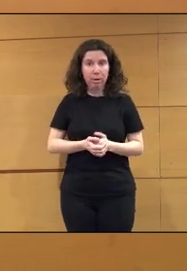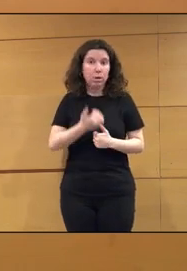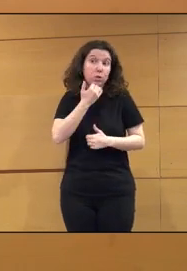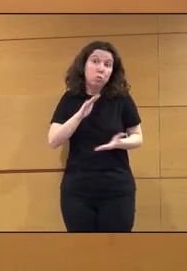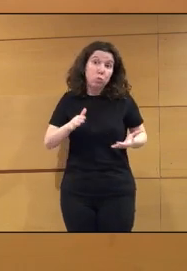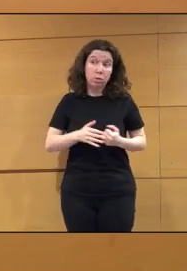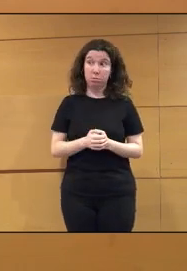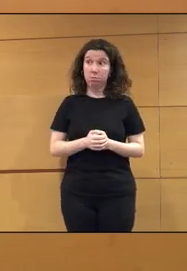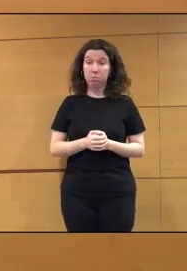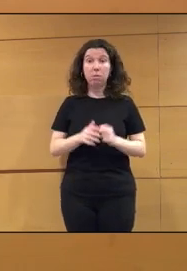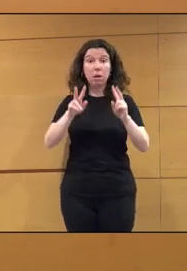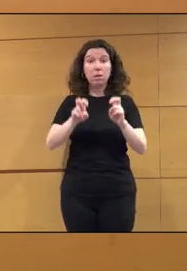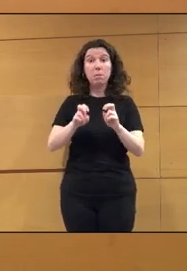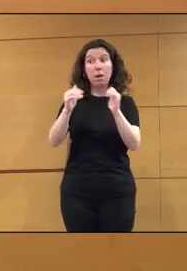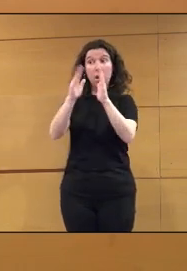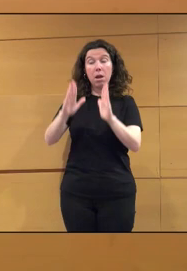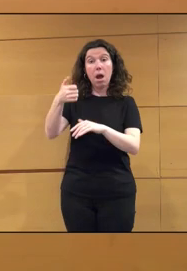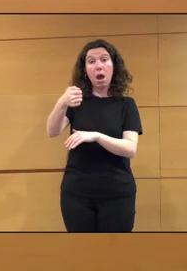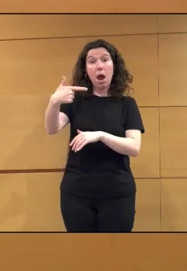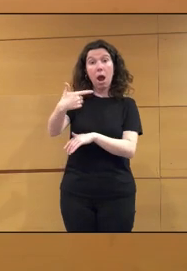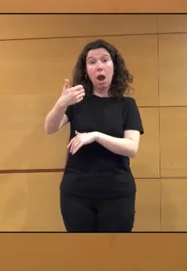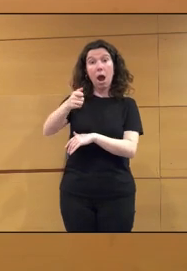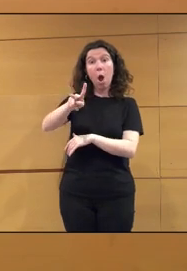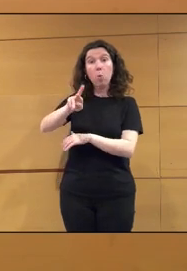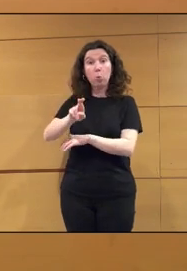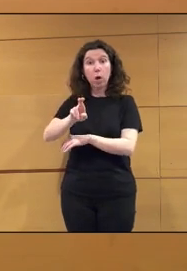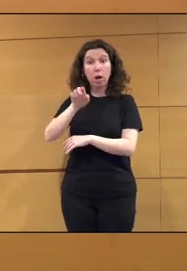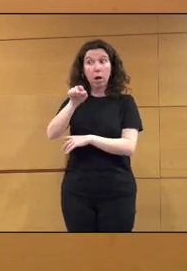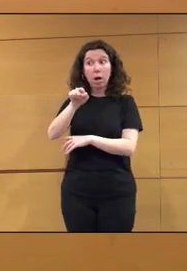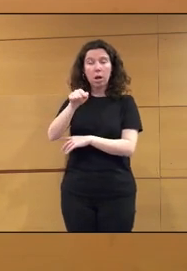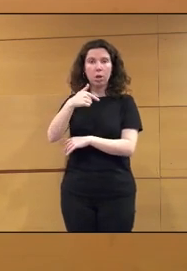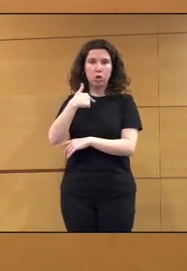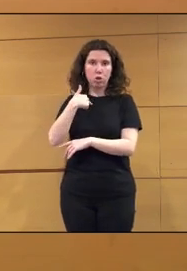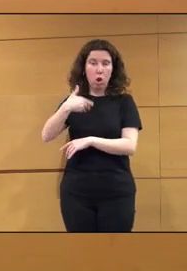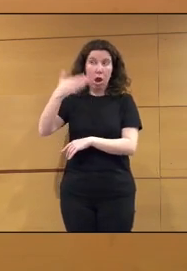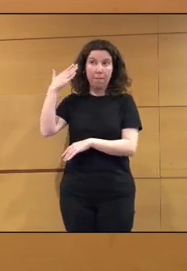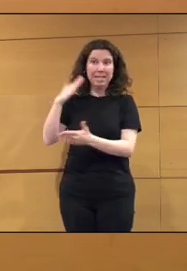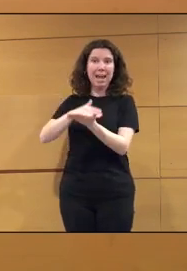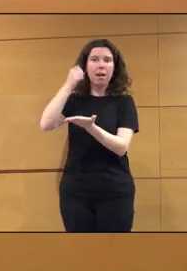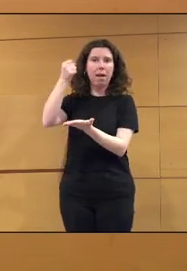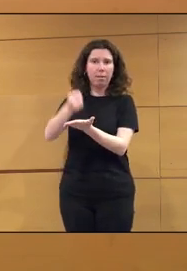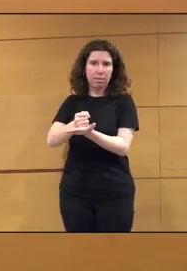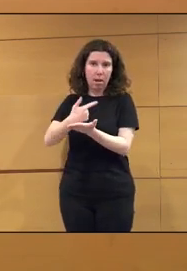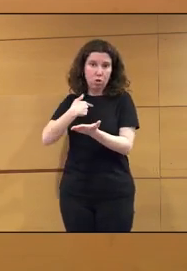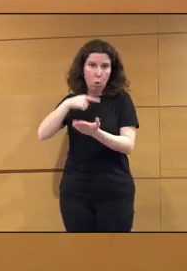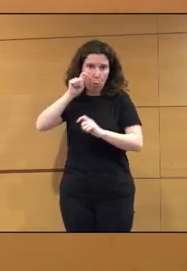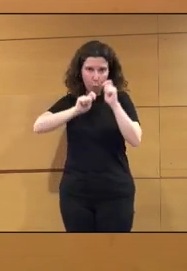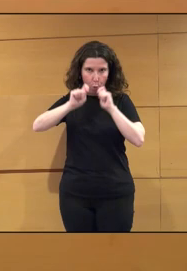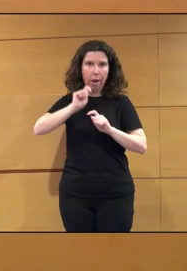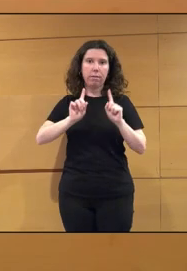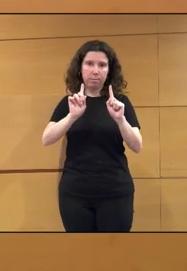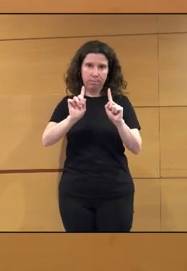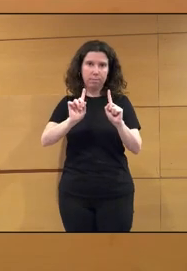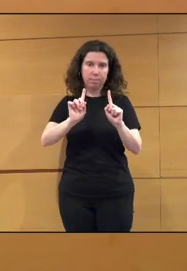I a nivell de... I a la GAUR, jo, quan em vaig haver d'acreditar, plorava, eh?